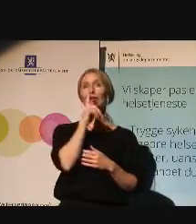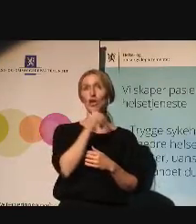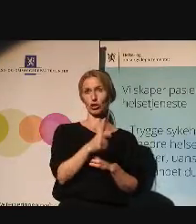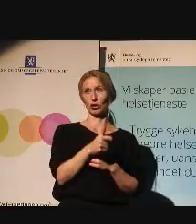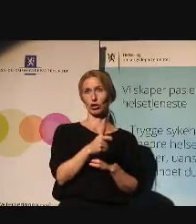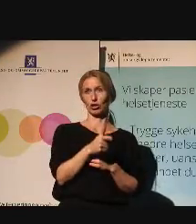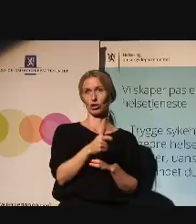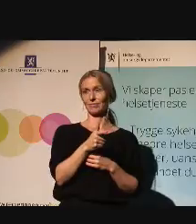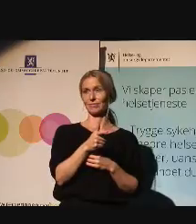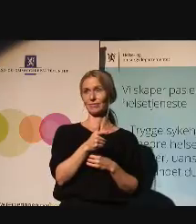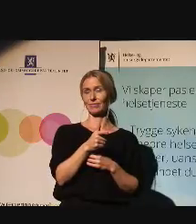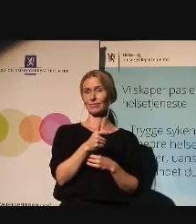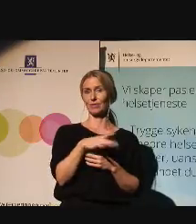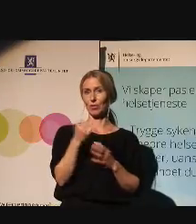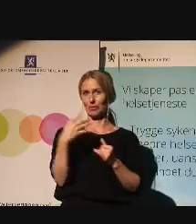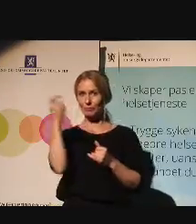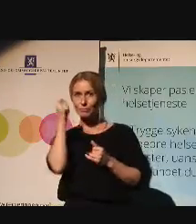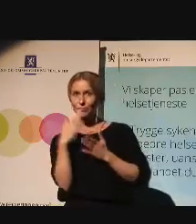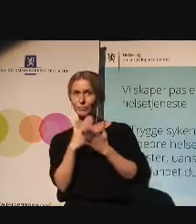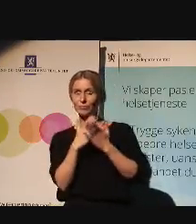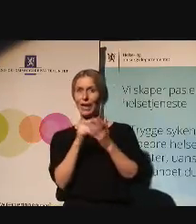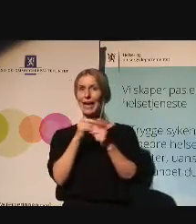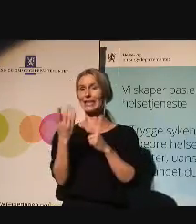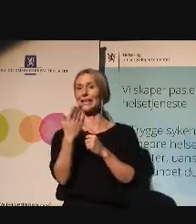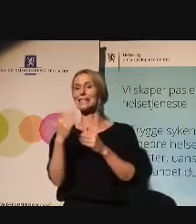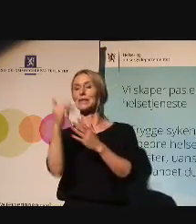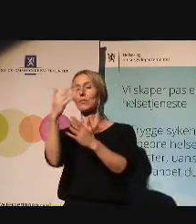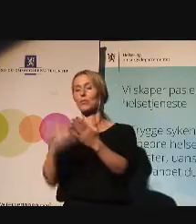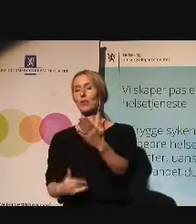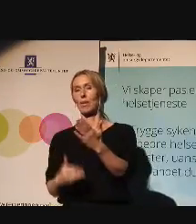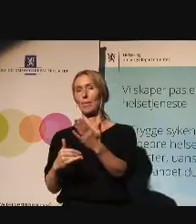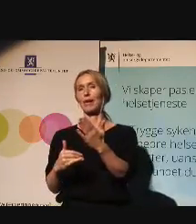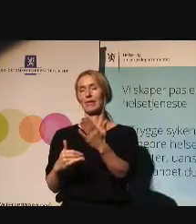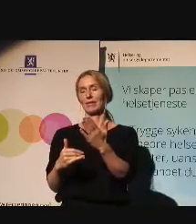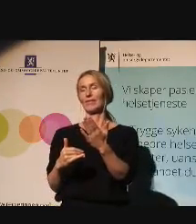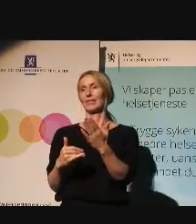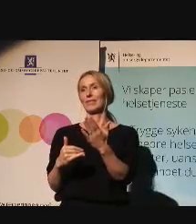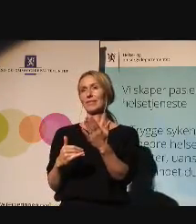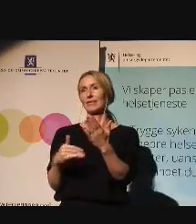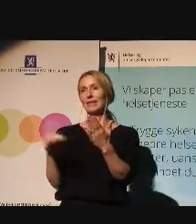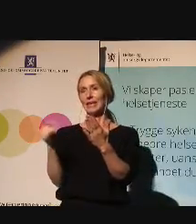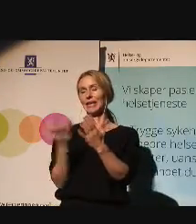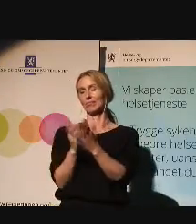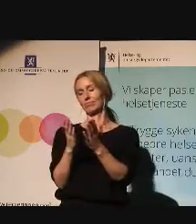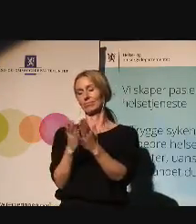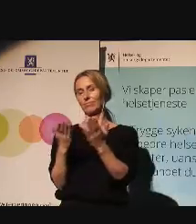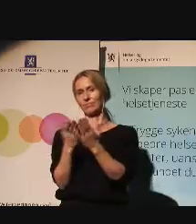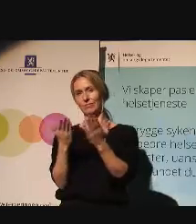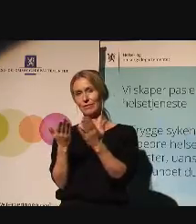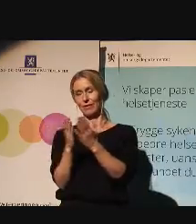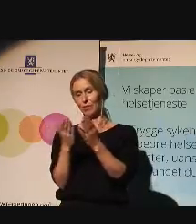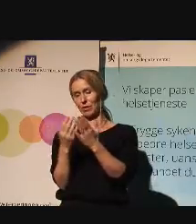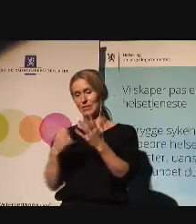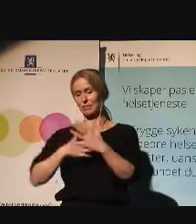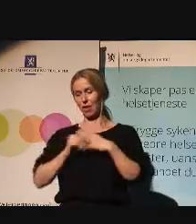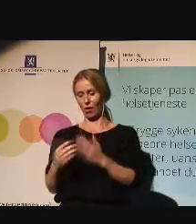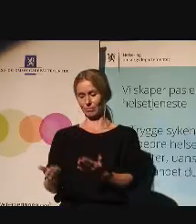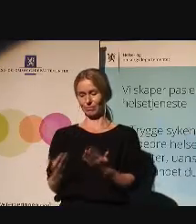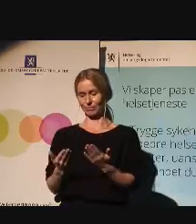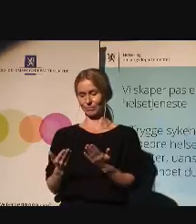nå må dere høre godt etter, eller lese nøye i den lille folderen som dere har foran